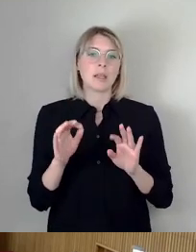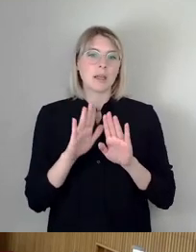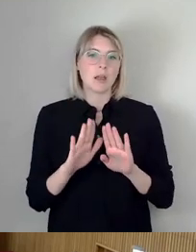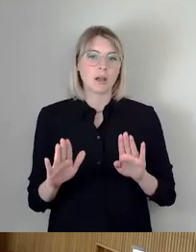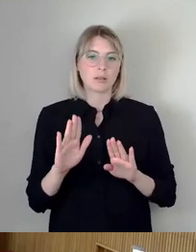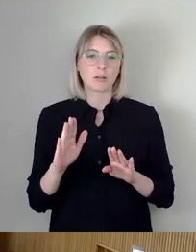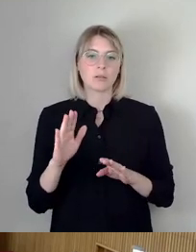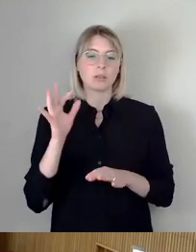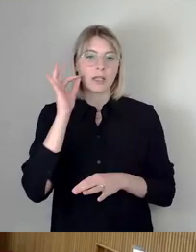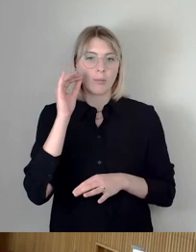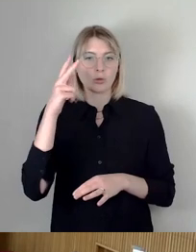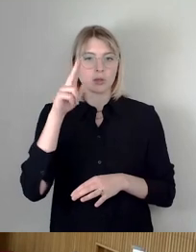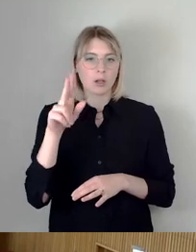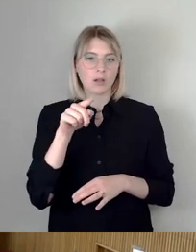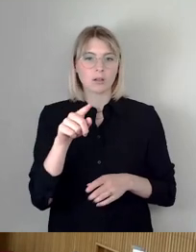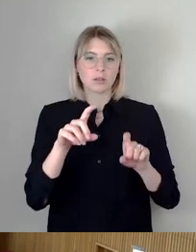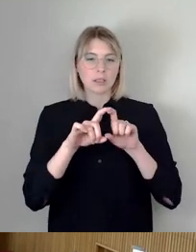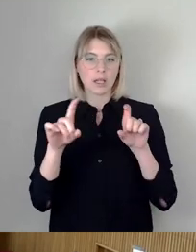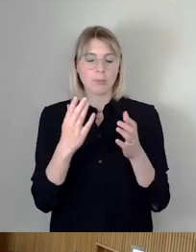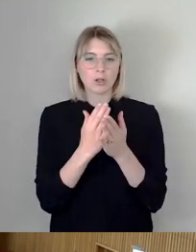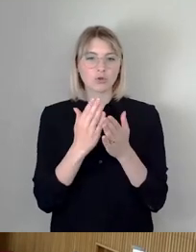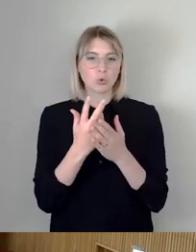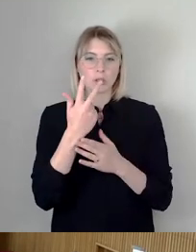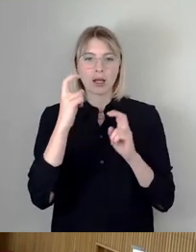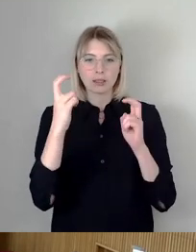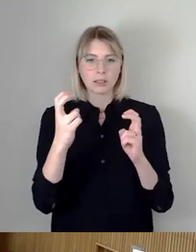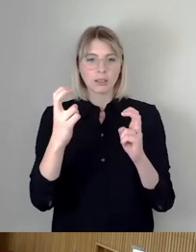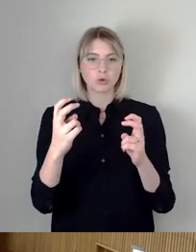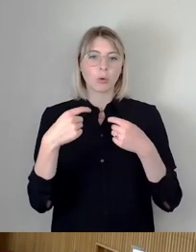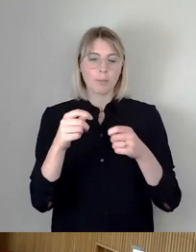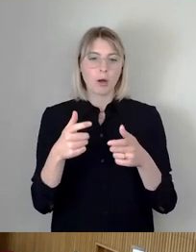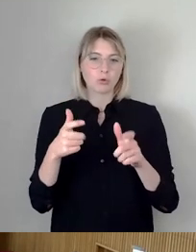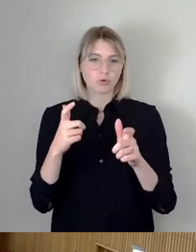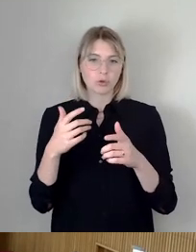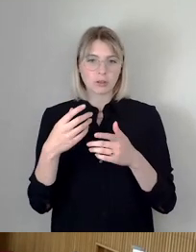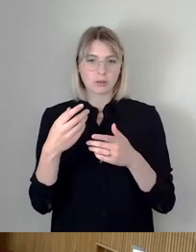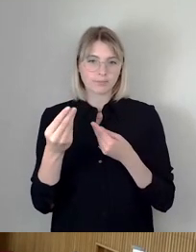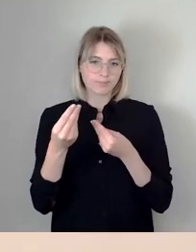ja, ich glaube, in 3 Sitzungen im Bauausschuss beschäftigt. Ich will nochmal den Hintergrund sagen.